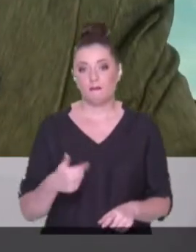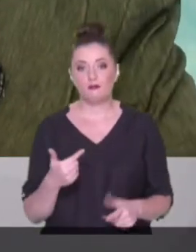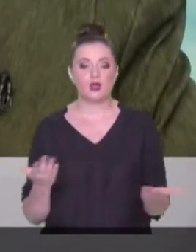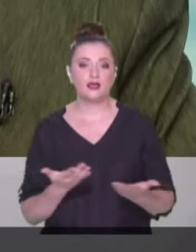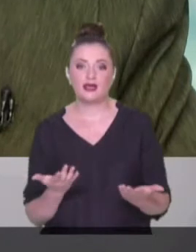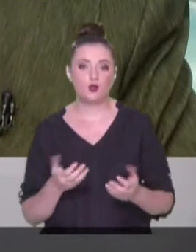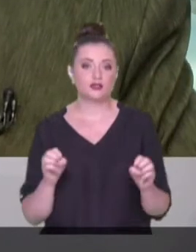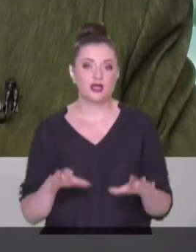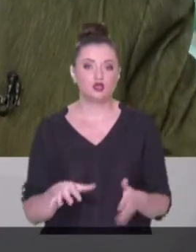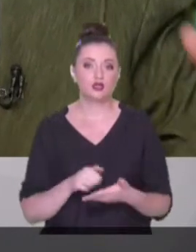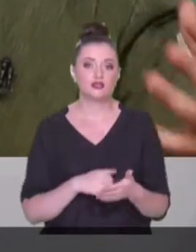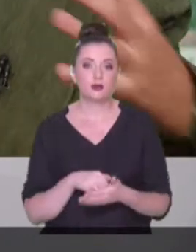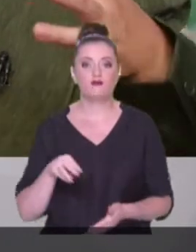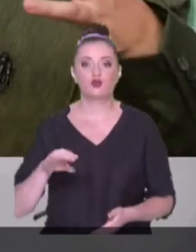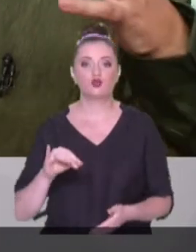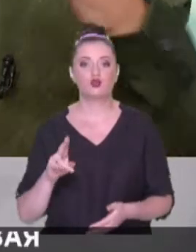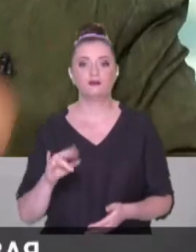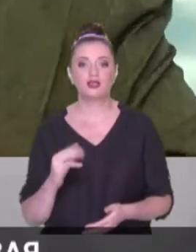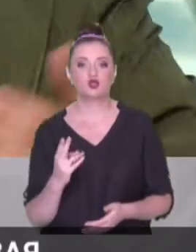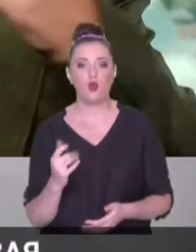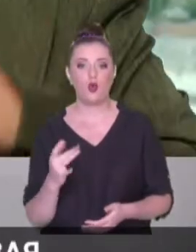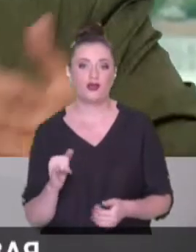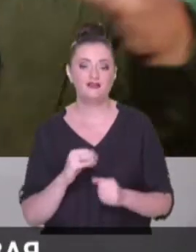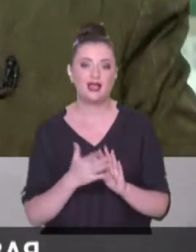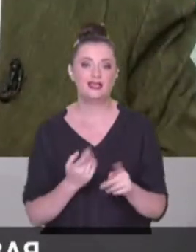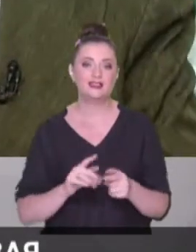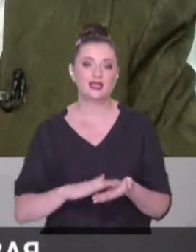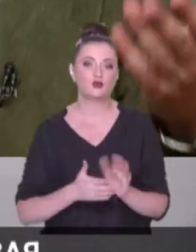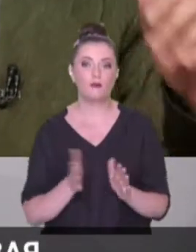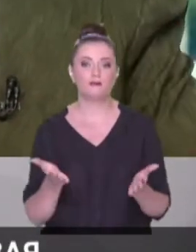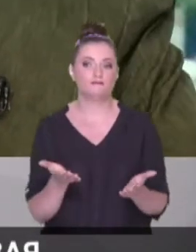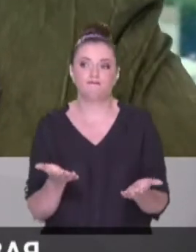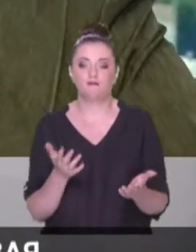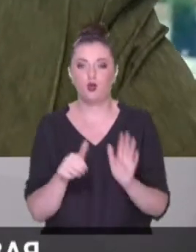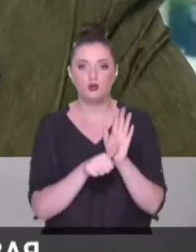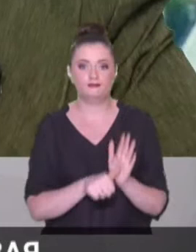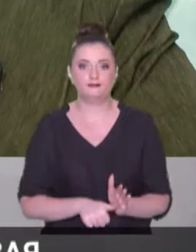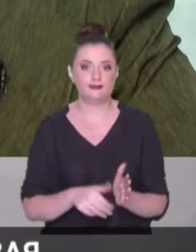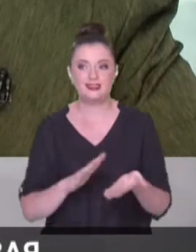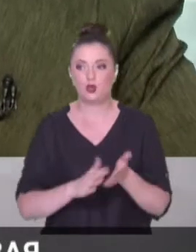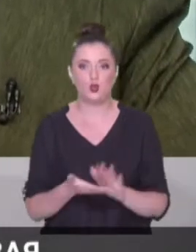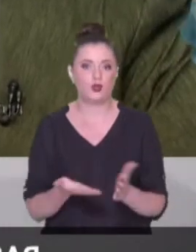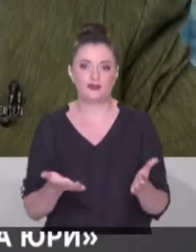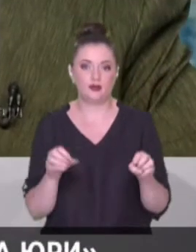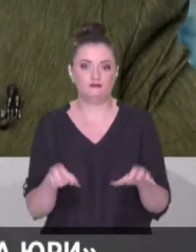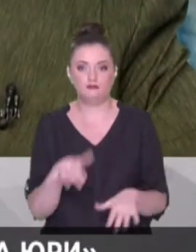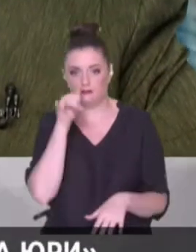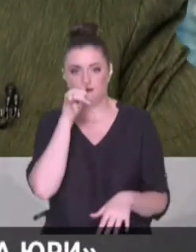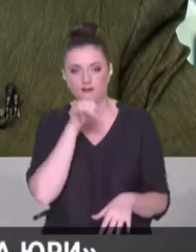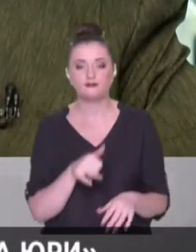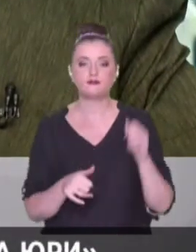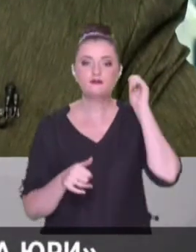якихось рішень з приводу Тупицького і взагалі цієї ситуації, яка не може поки півроку, як ви кажете, розв'язатися.